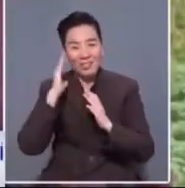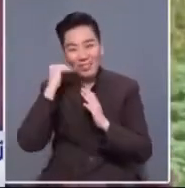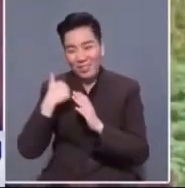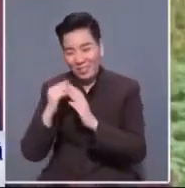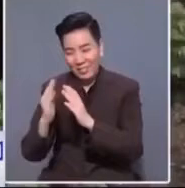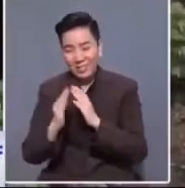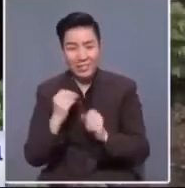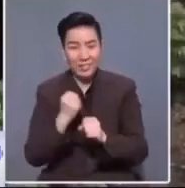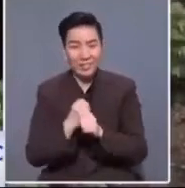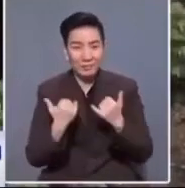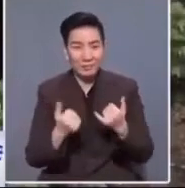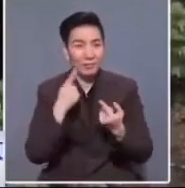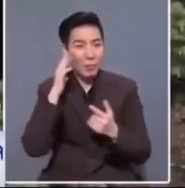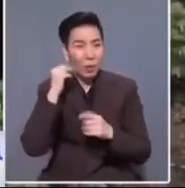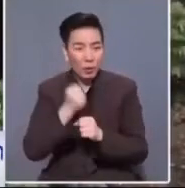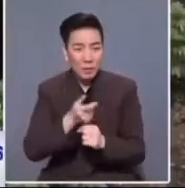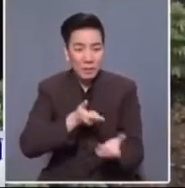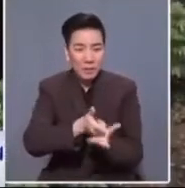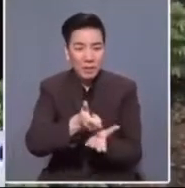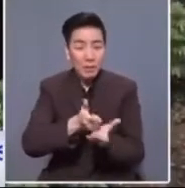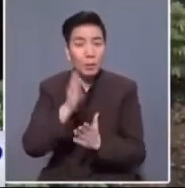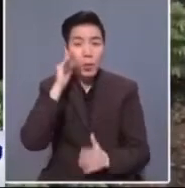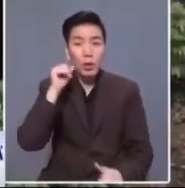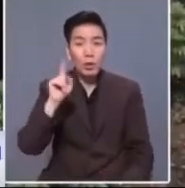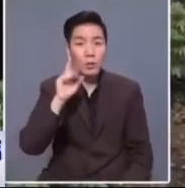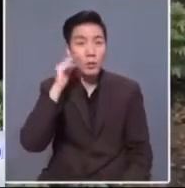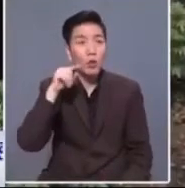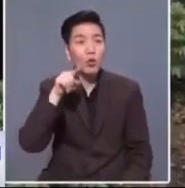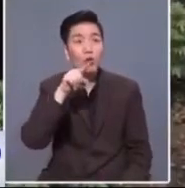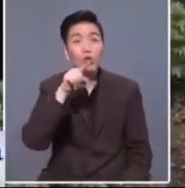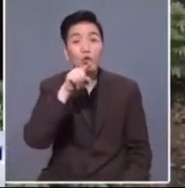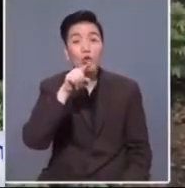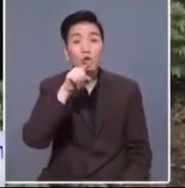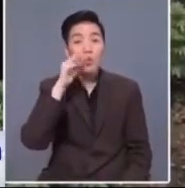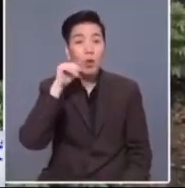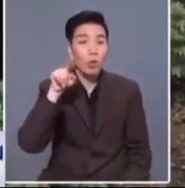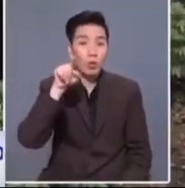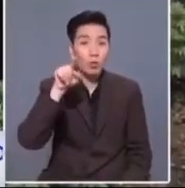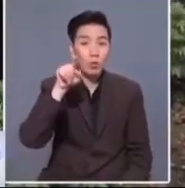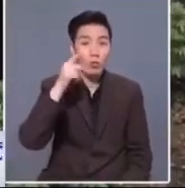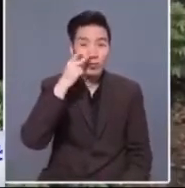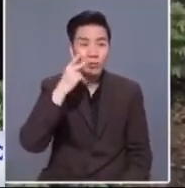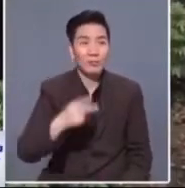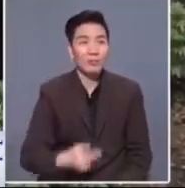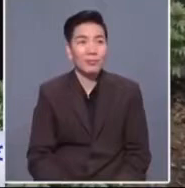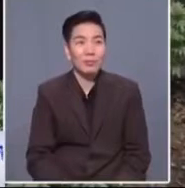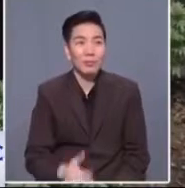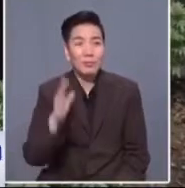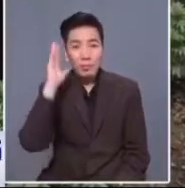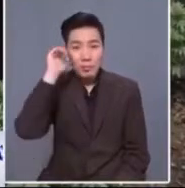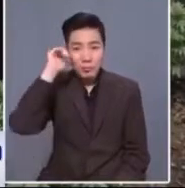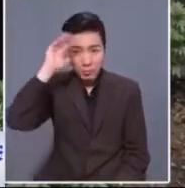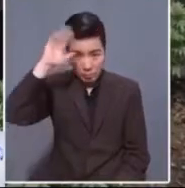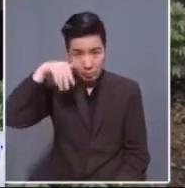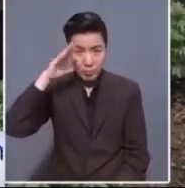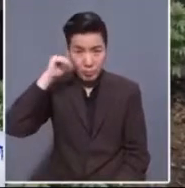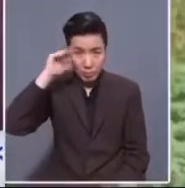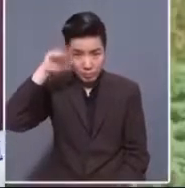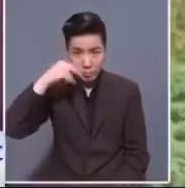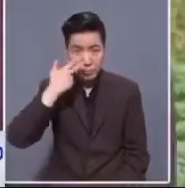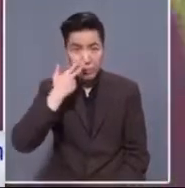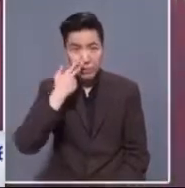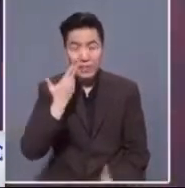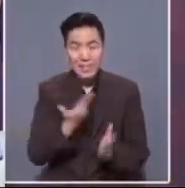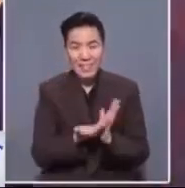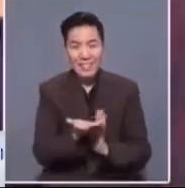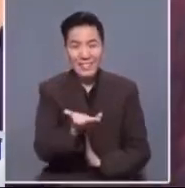ะคุณพ่อทำมาก่อนคุณพ่อทำนามาก่อน คุณพ่ออยู่ไหนคะเนี่ย คุณพ่อเดินถอนหญ้าอยู่นู่นค่ะ พ่อทางนี้หน่อยมีคนจะ